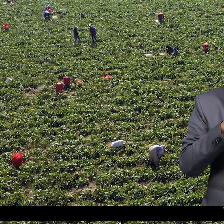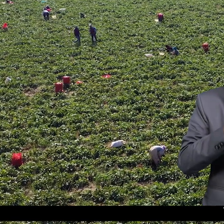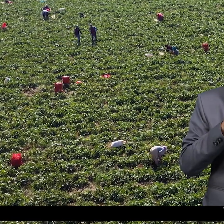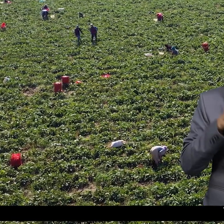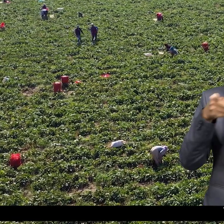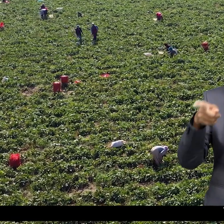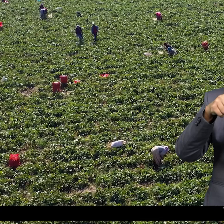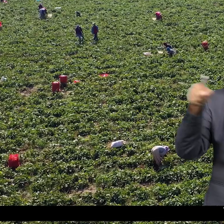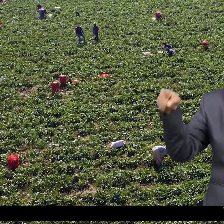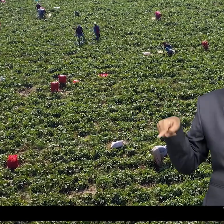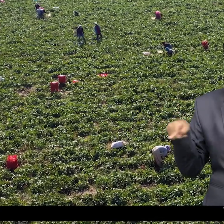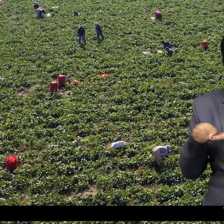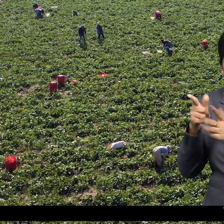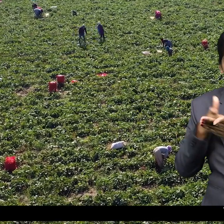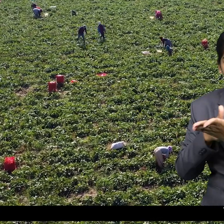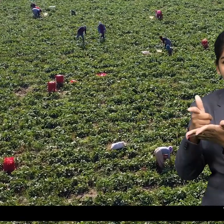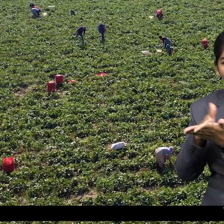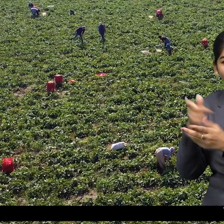जमिनीनंतर